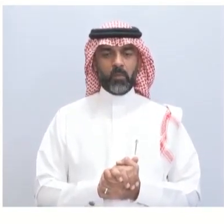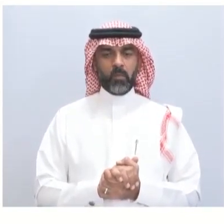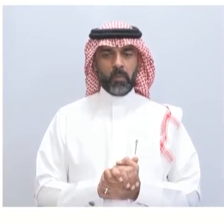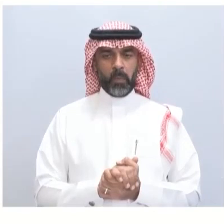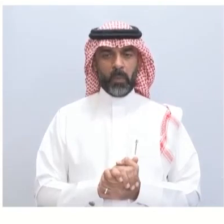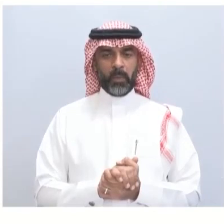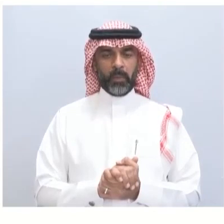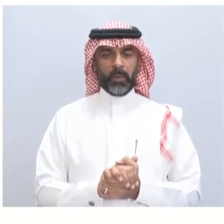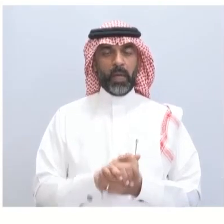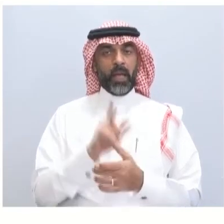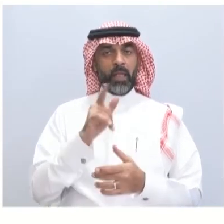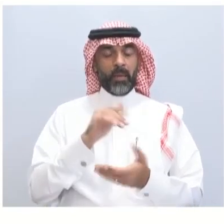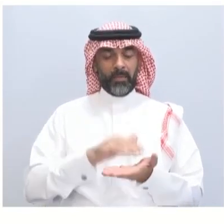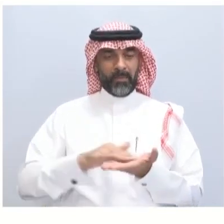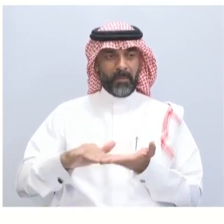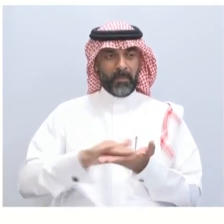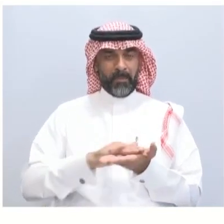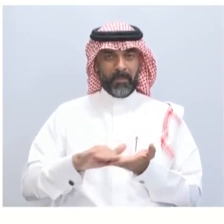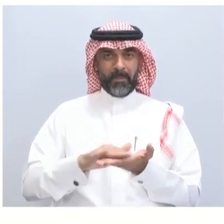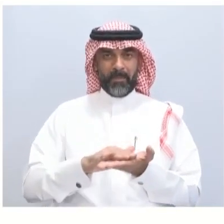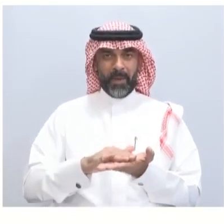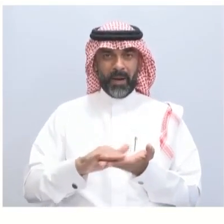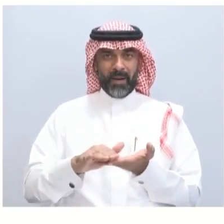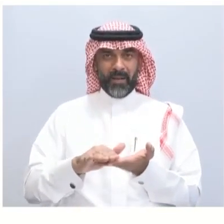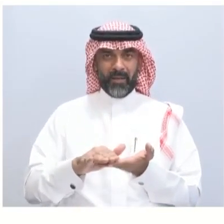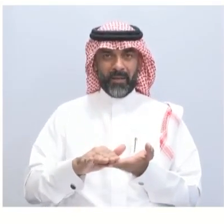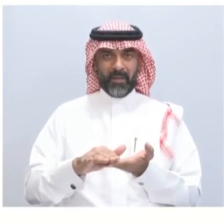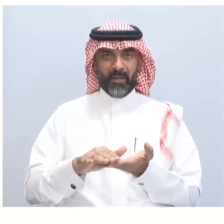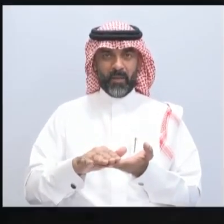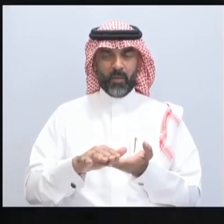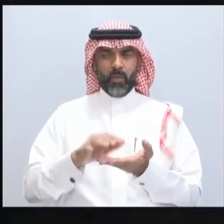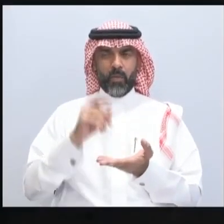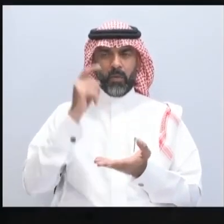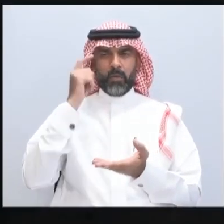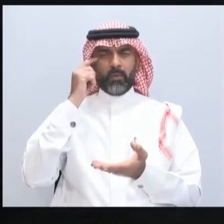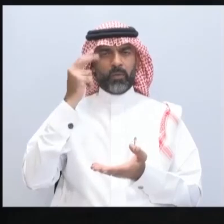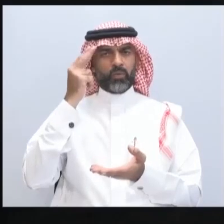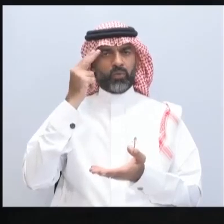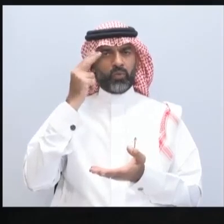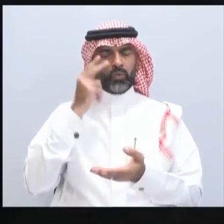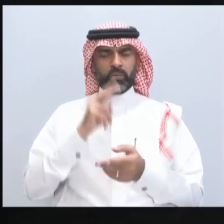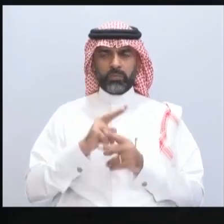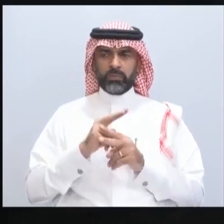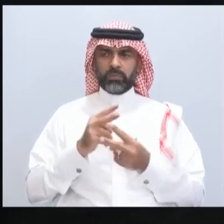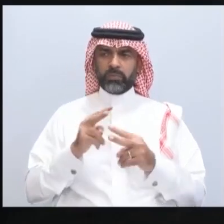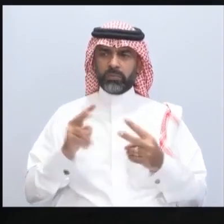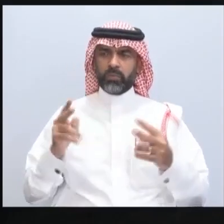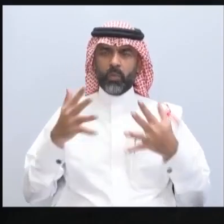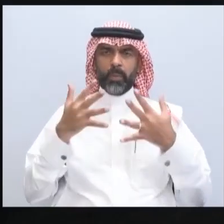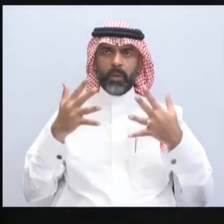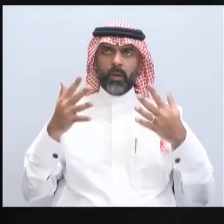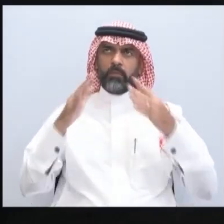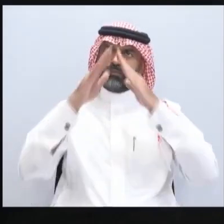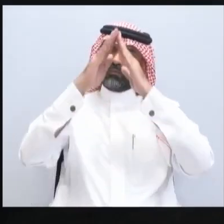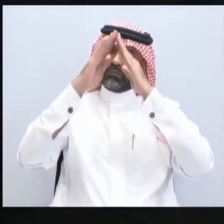ابنائي كما تعلمون ان المملكه العربيه السعوديه ذات تنوع طبيعي متميز ورائع حيث يوجد